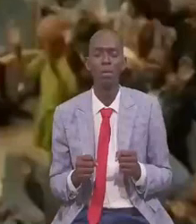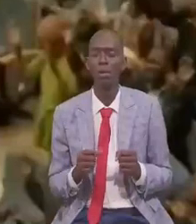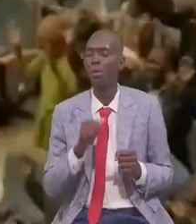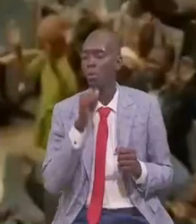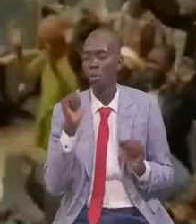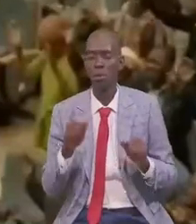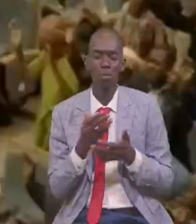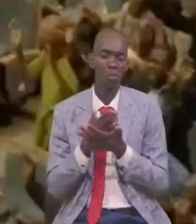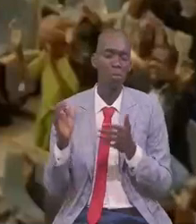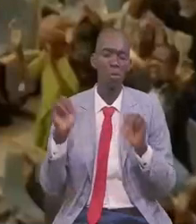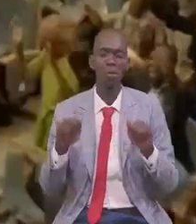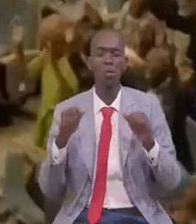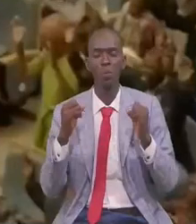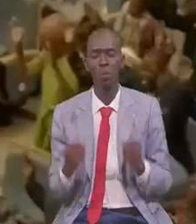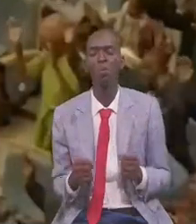Puissance irrévitable.